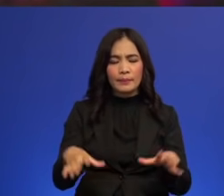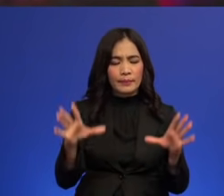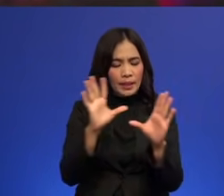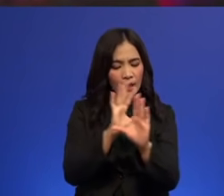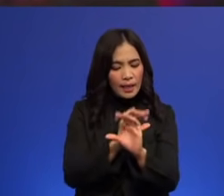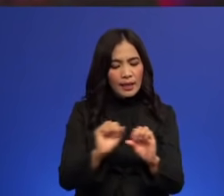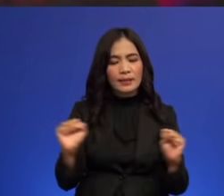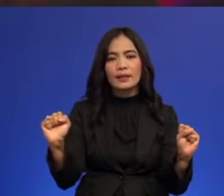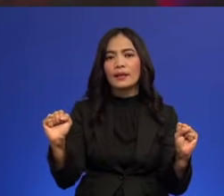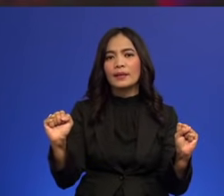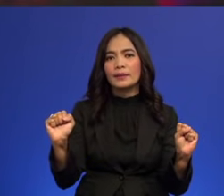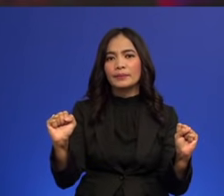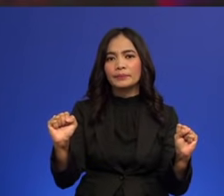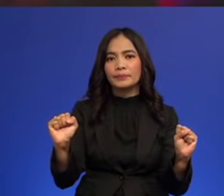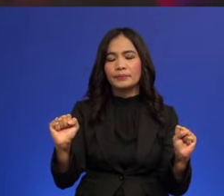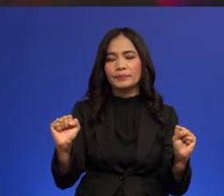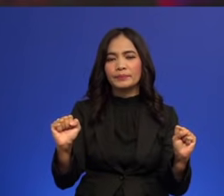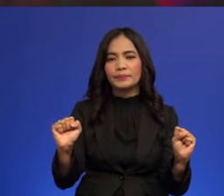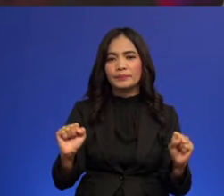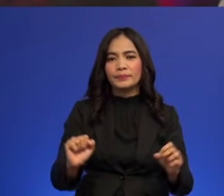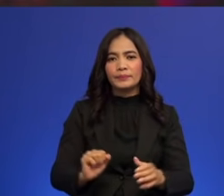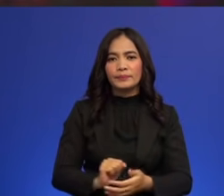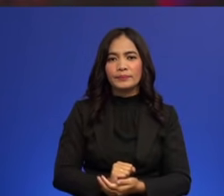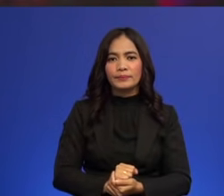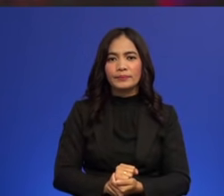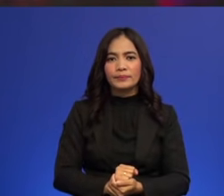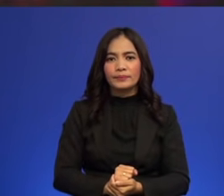sekejap kan lenyap.